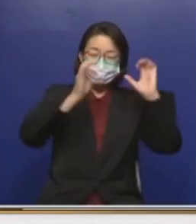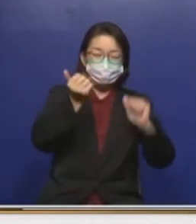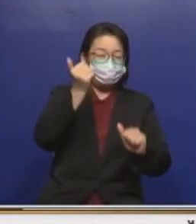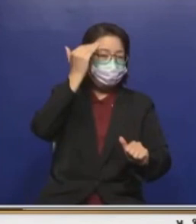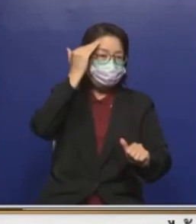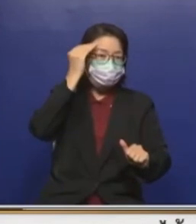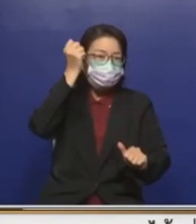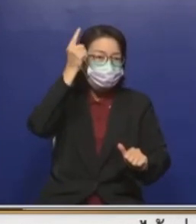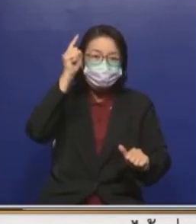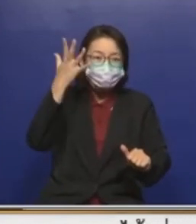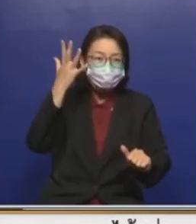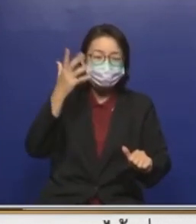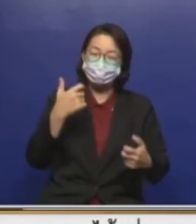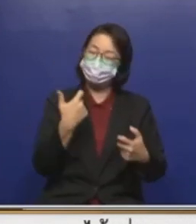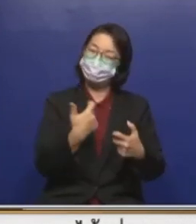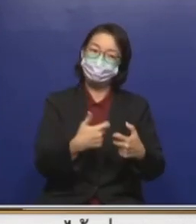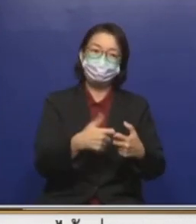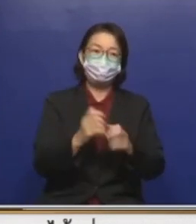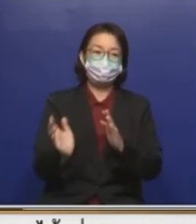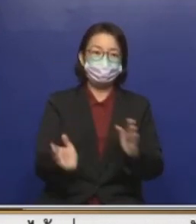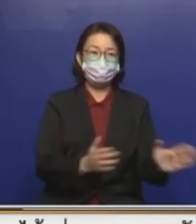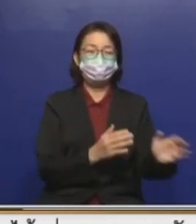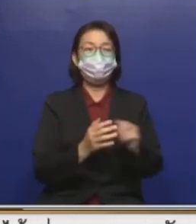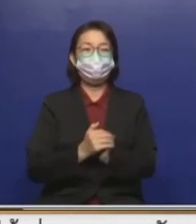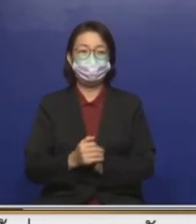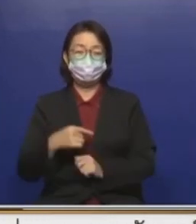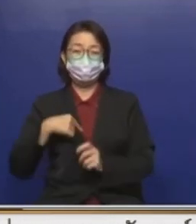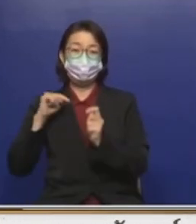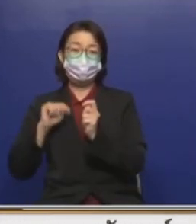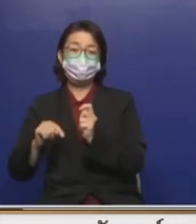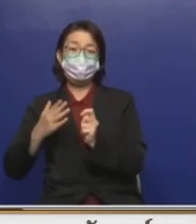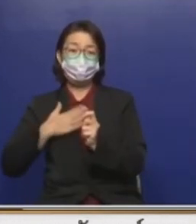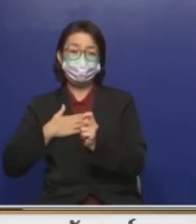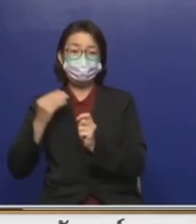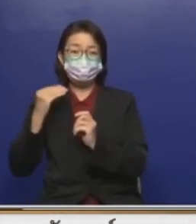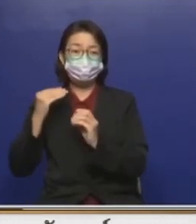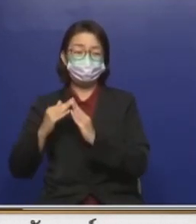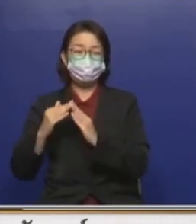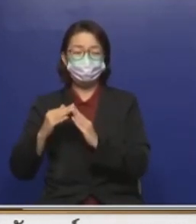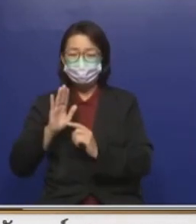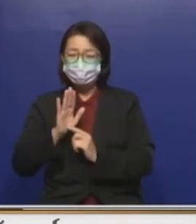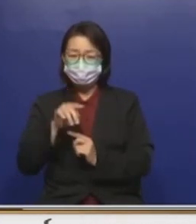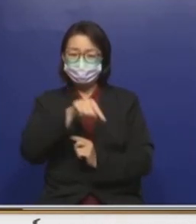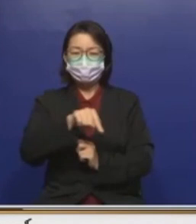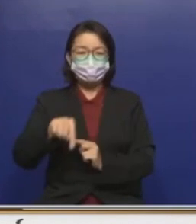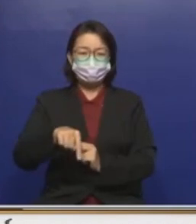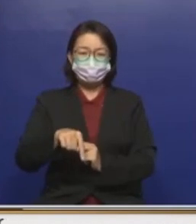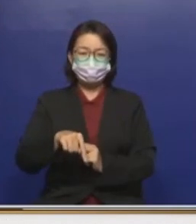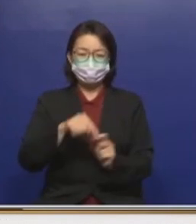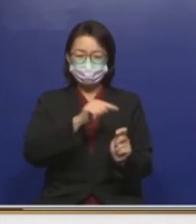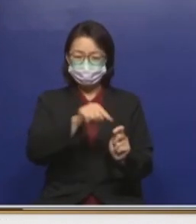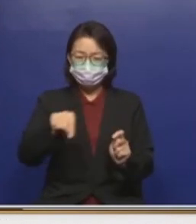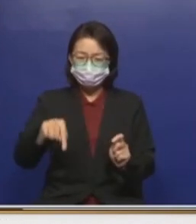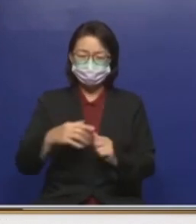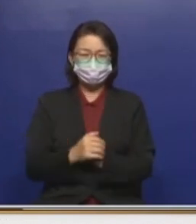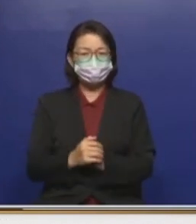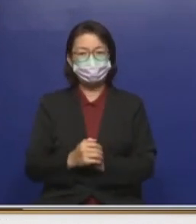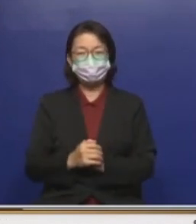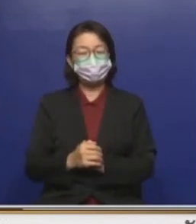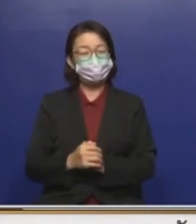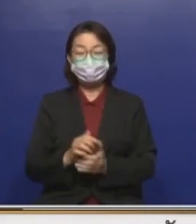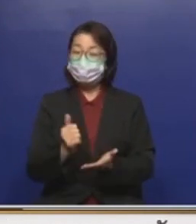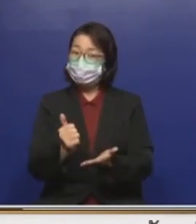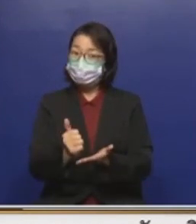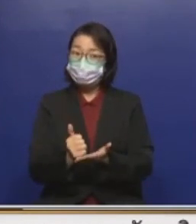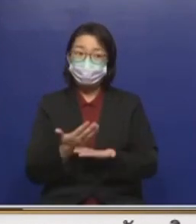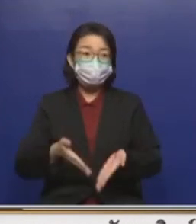พื้นที่อำเภอวานรนิวาสเป็นตัวอย่างชัดเจนที่แสดงให้เห็นว่ากระทรวงต่างๆของท่านนอกจากไม่ช่วยสร้